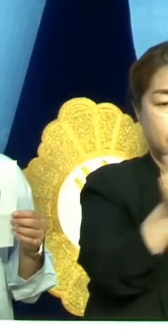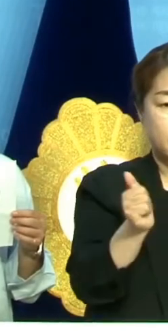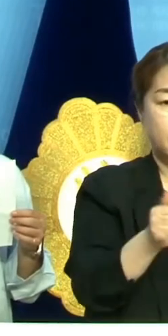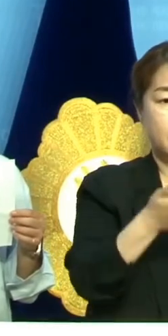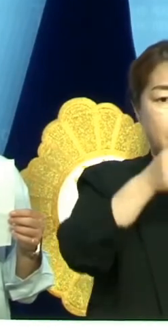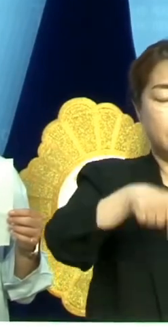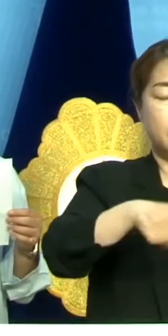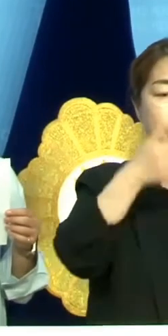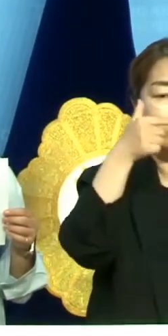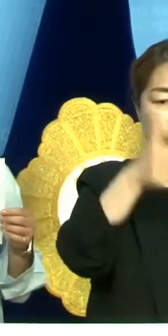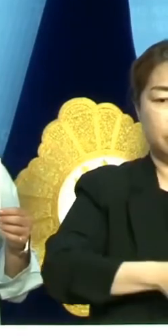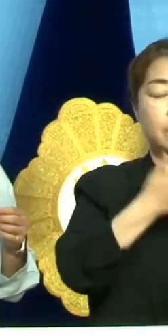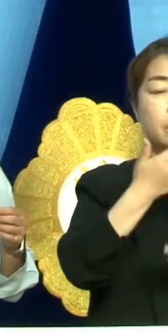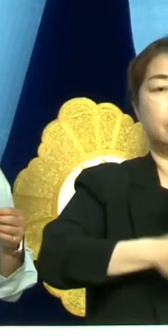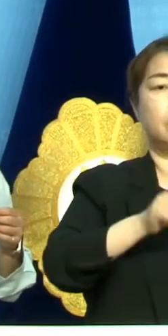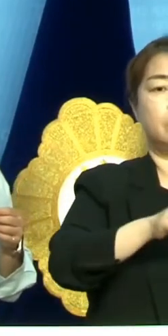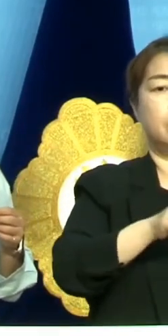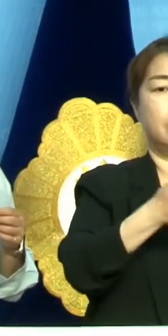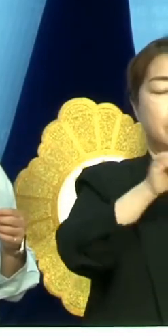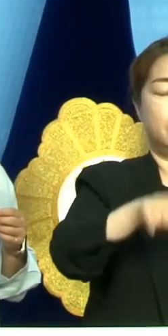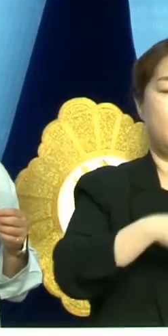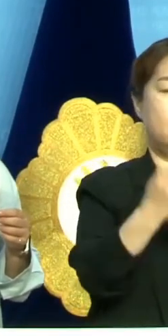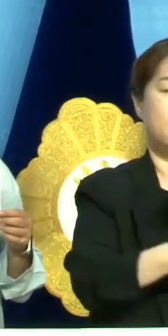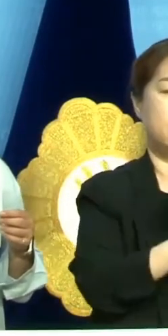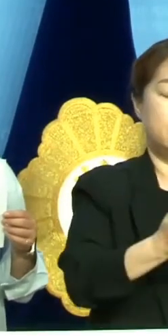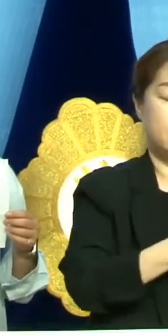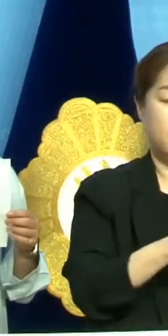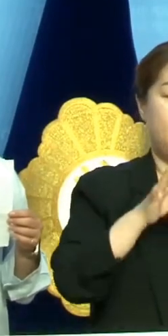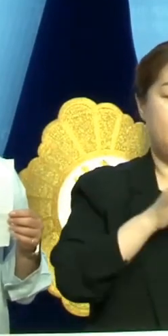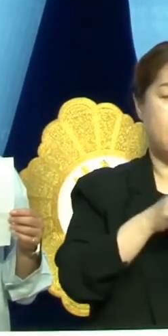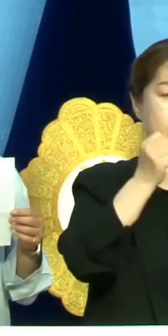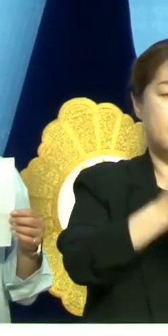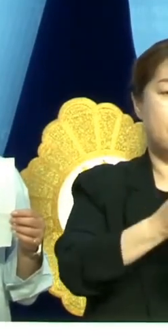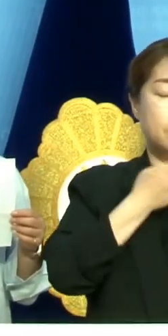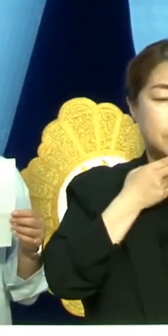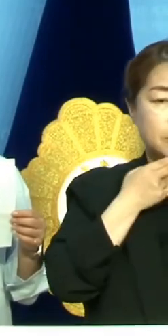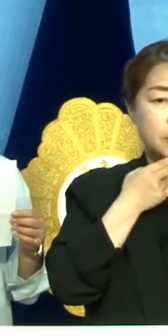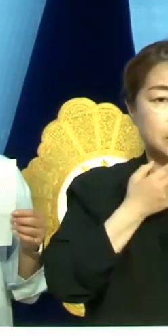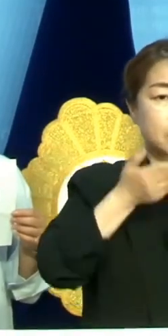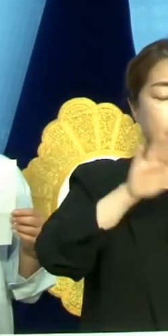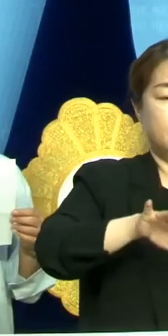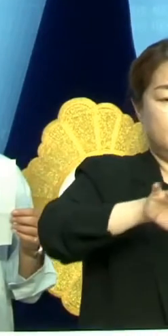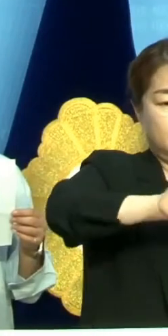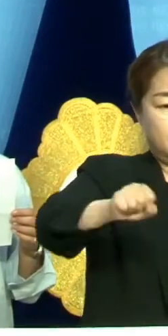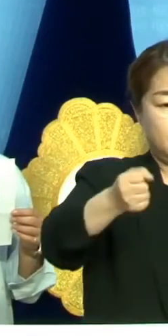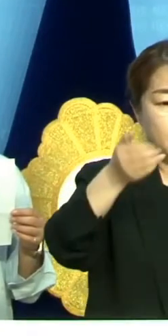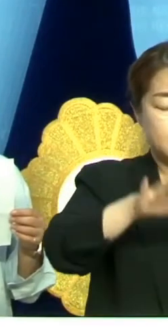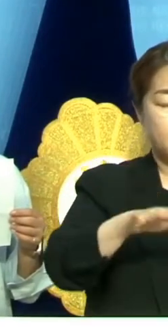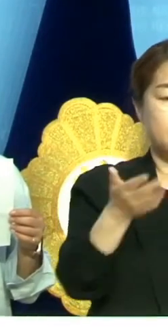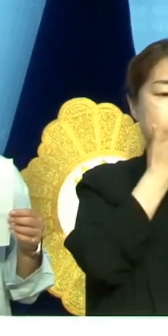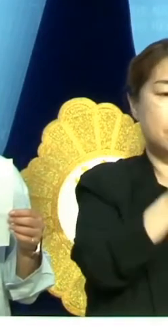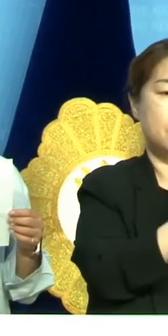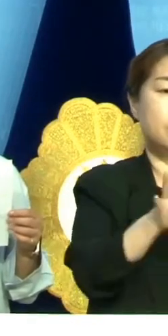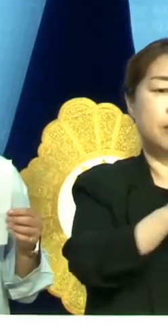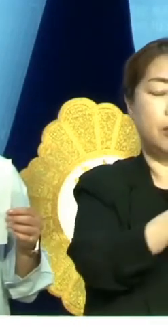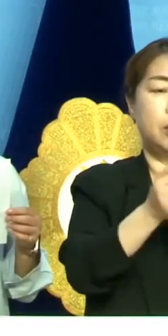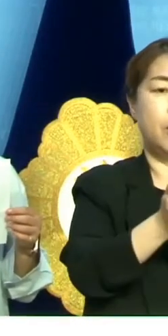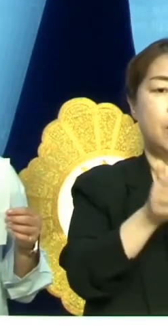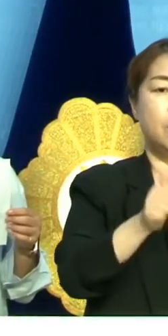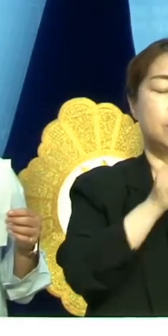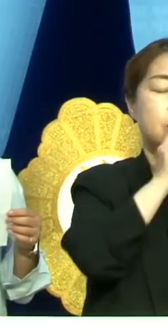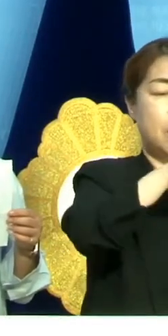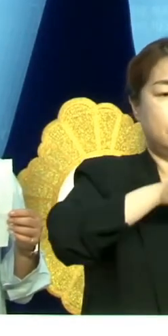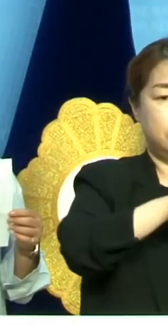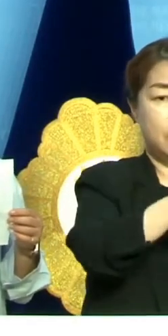이렇게 부실한 수업으로 인한 등록금 반환 요구하는 관련성이 없는 것임에도 이를 부당하게 결구 시켜 사실상 소송 취하를